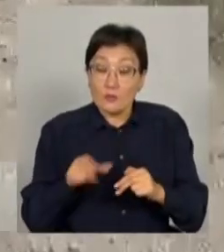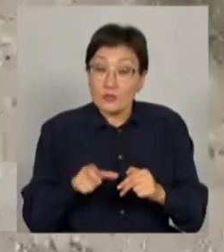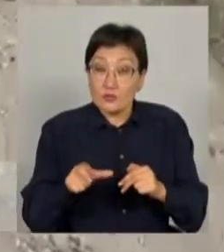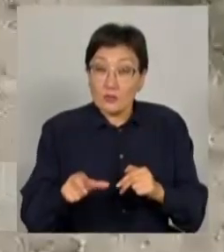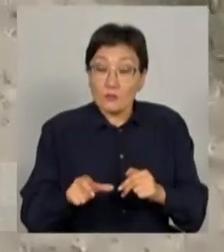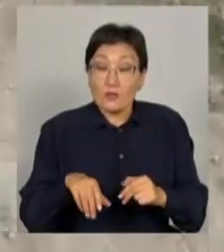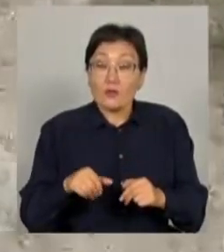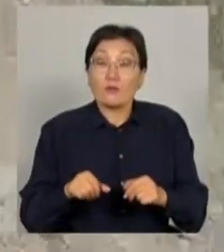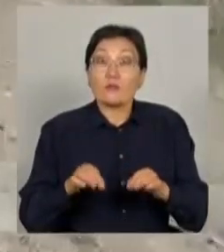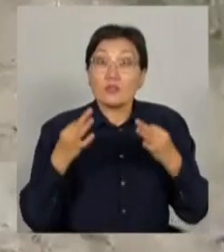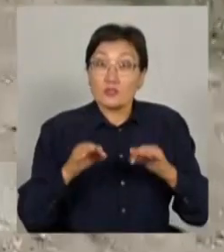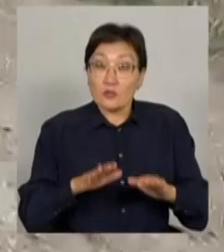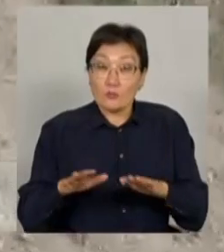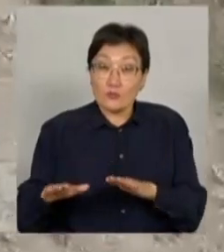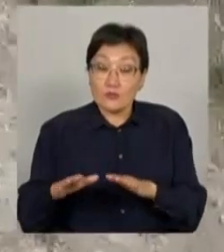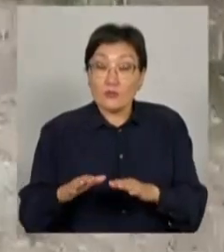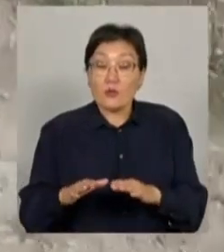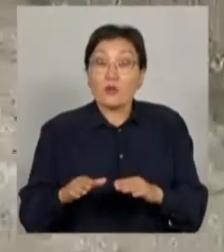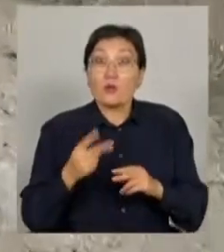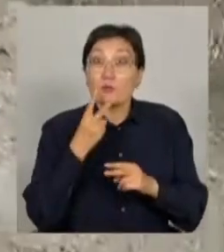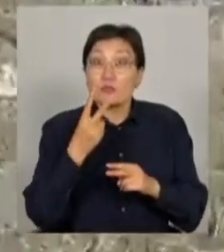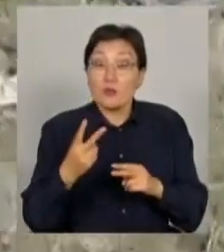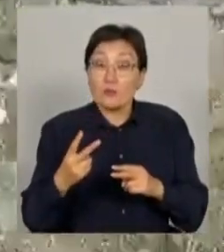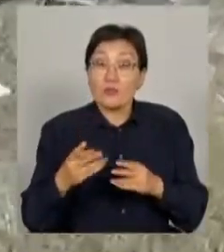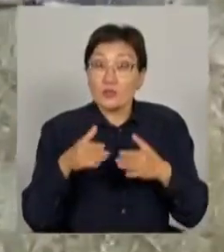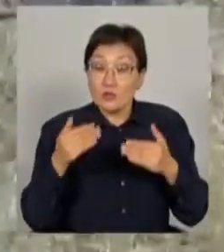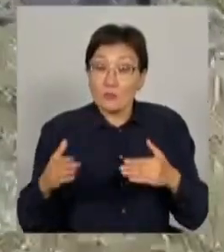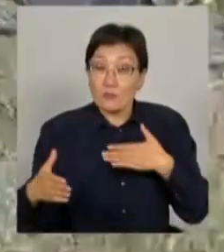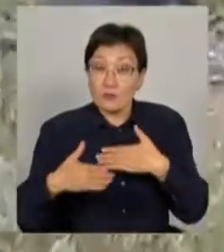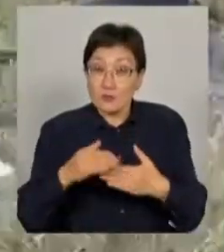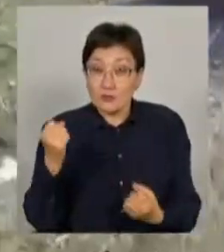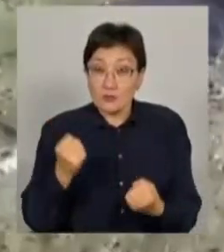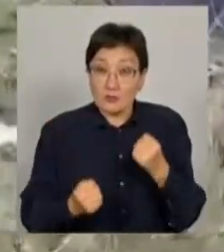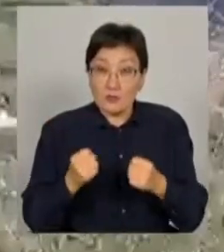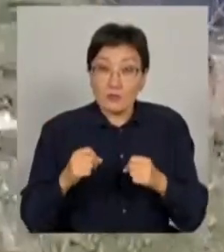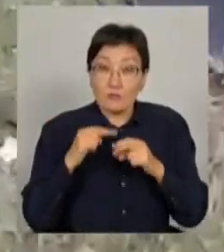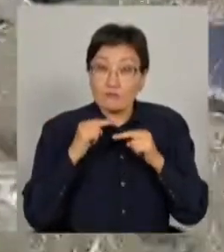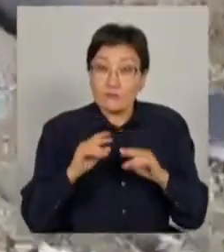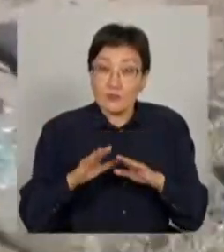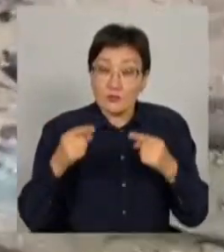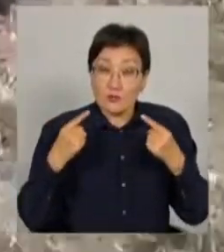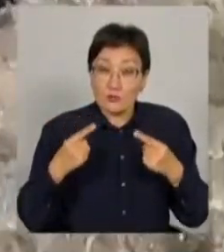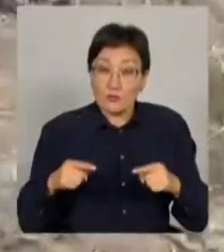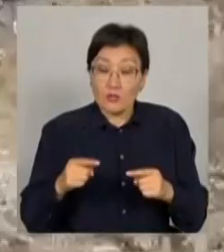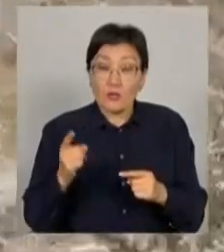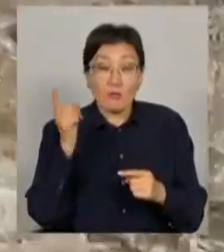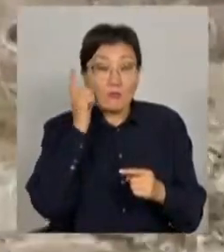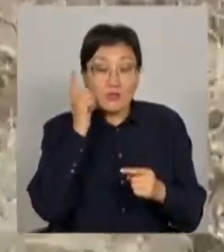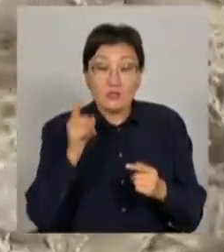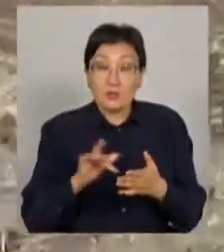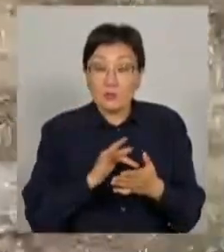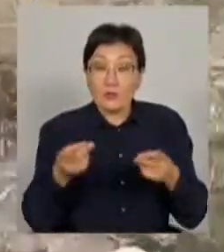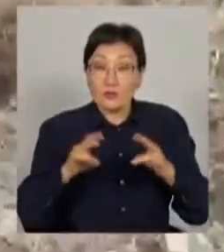в установленных местах, убедившись в отсутствии приближающегося автотранспорта и не отвлекаться на гаджеты. А в темное время